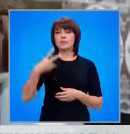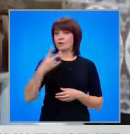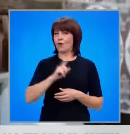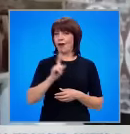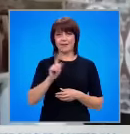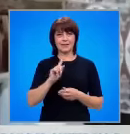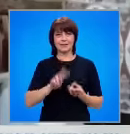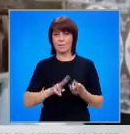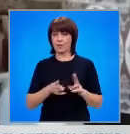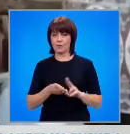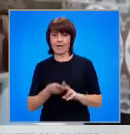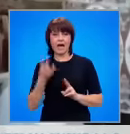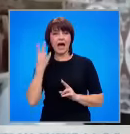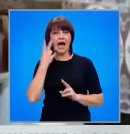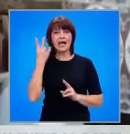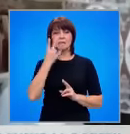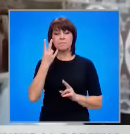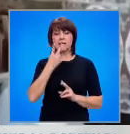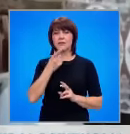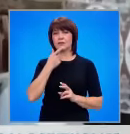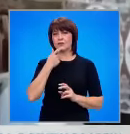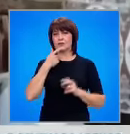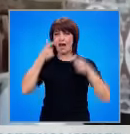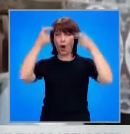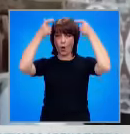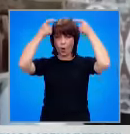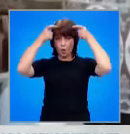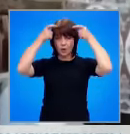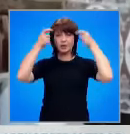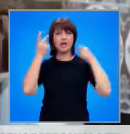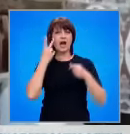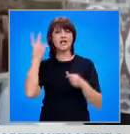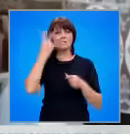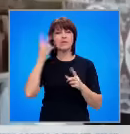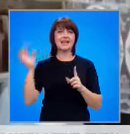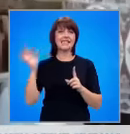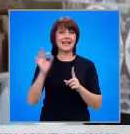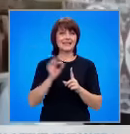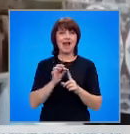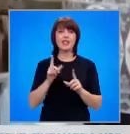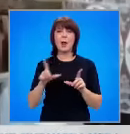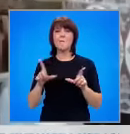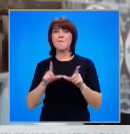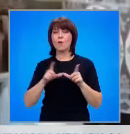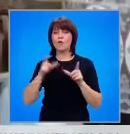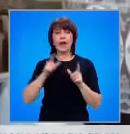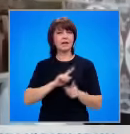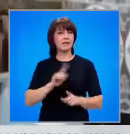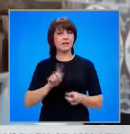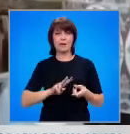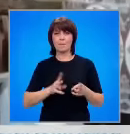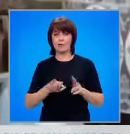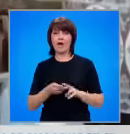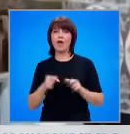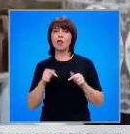наистина. Разбирането и за ролята на короната, разбирането и за целта на монархията не се промени. Това винаги е